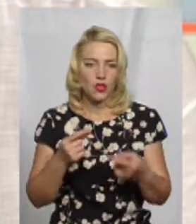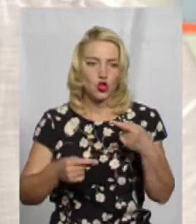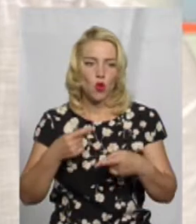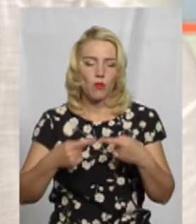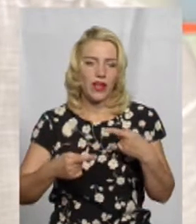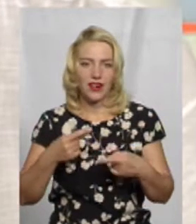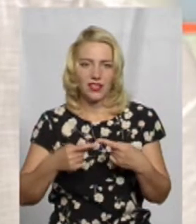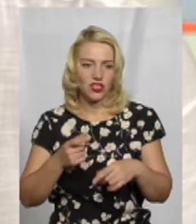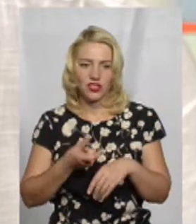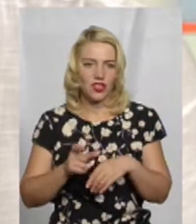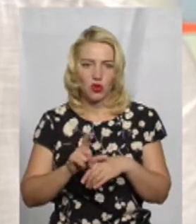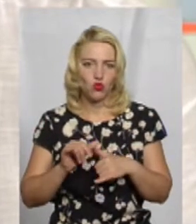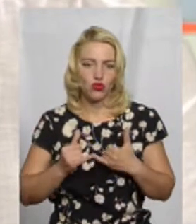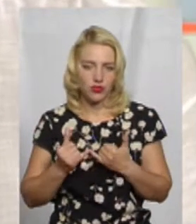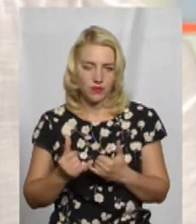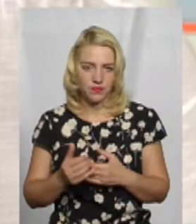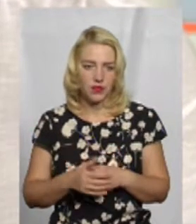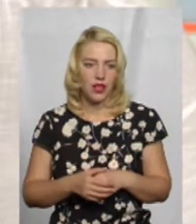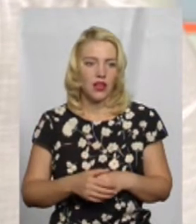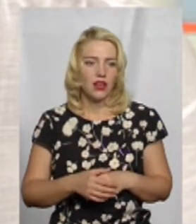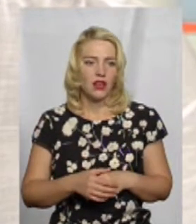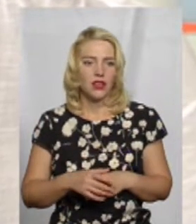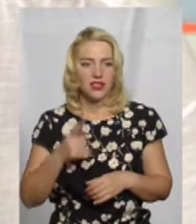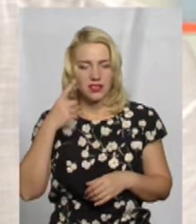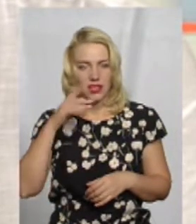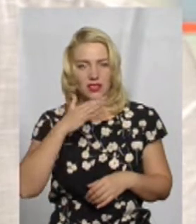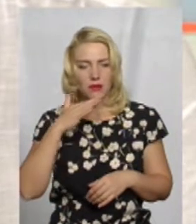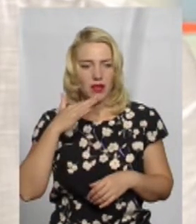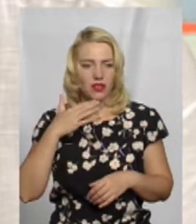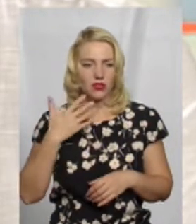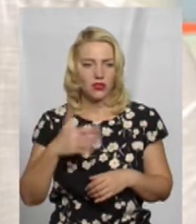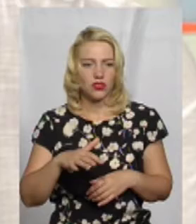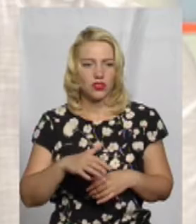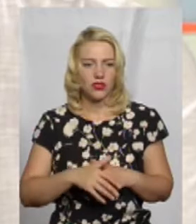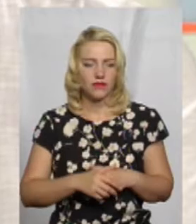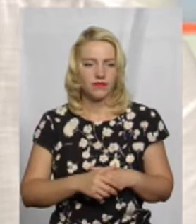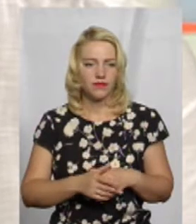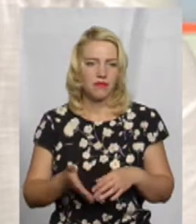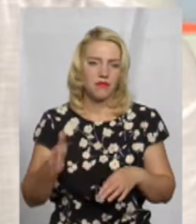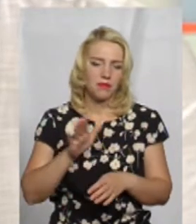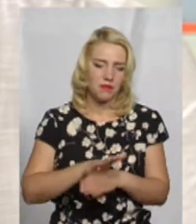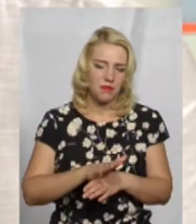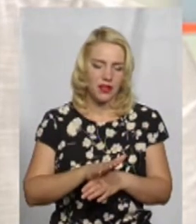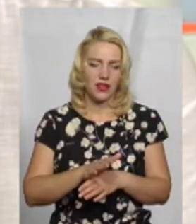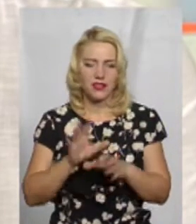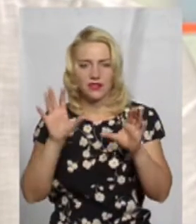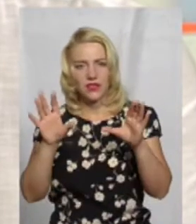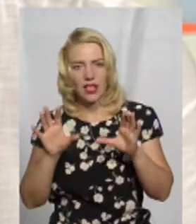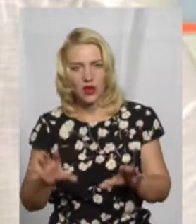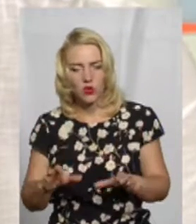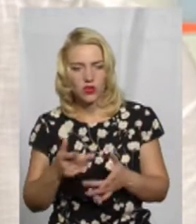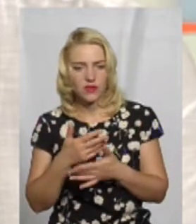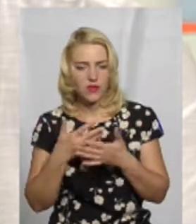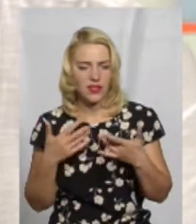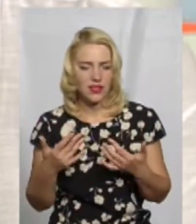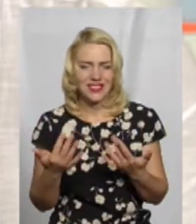суперечки, не дуже йдуть на це. А ви знаєте, дуже багато вже приказів, указів, законів.